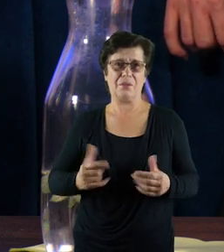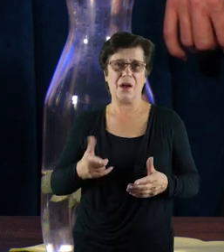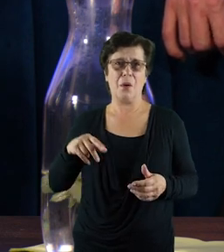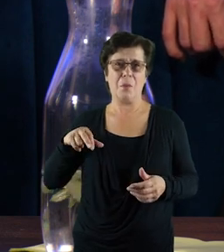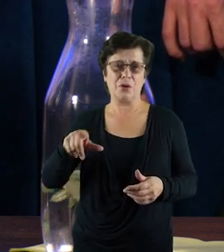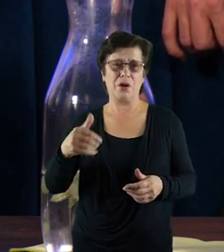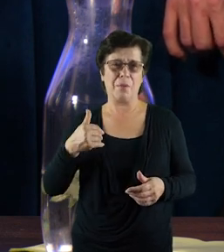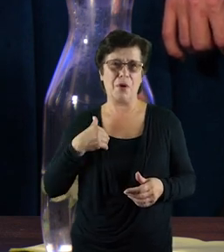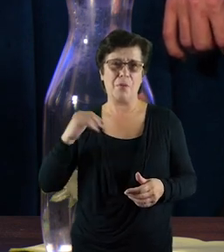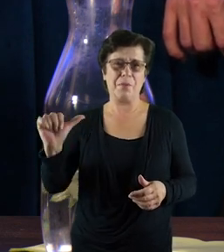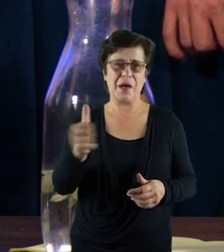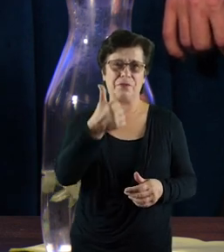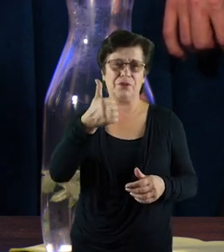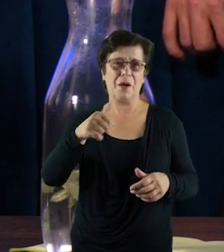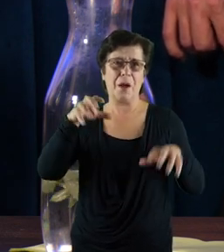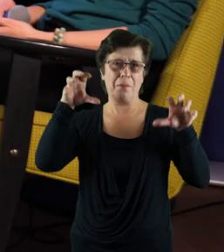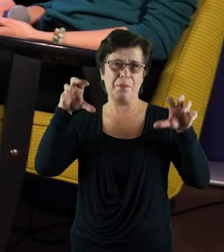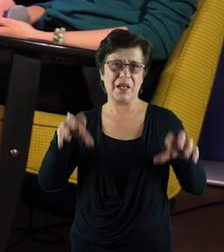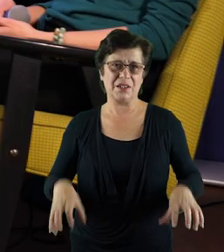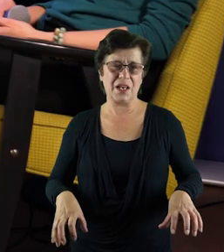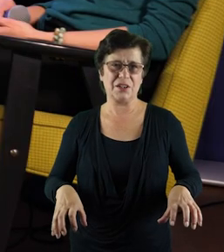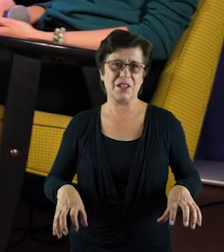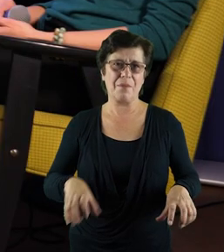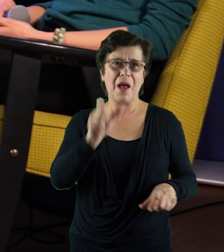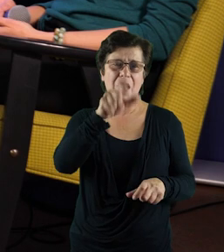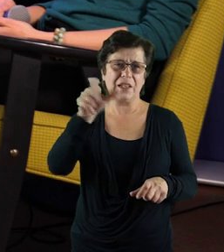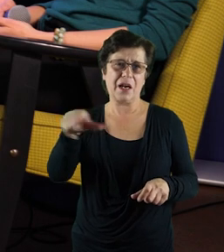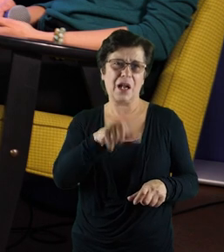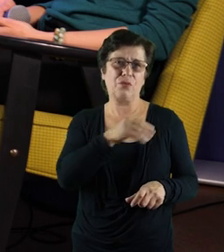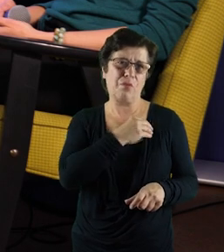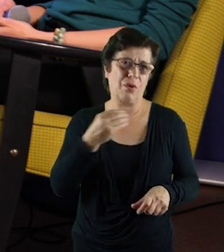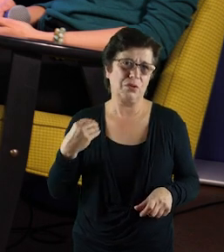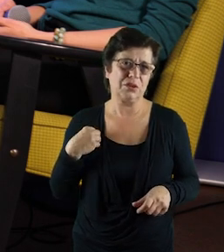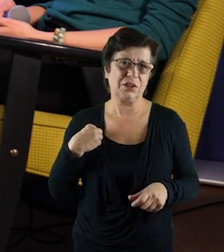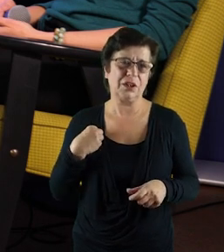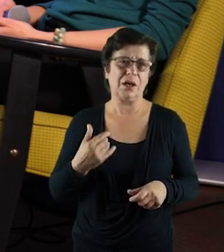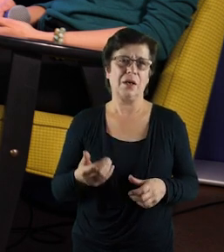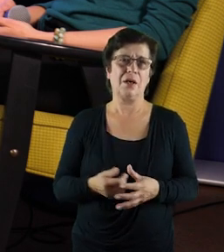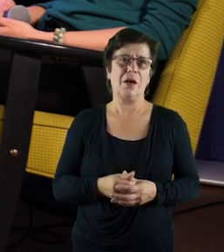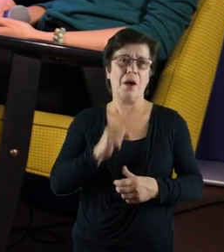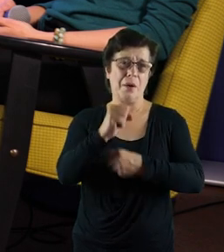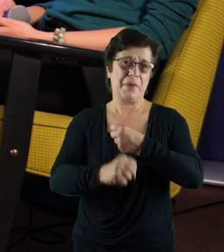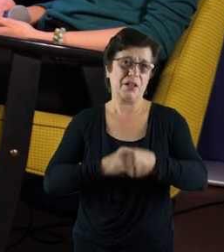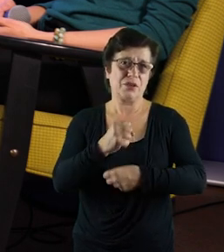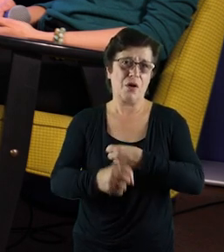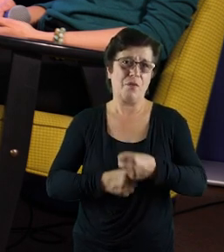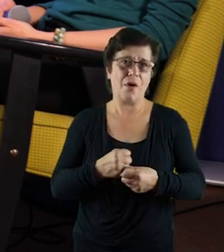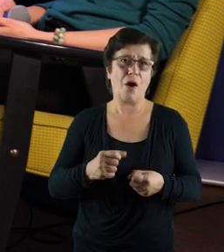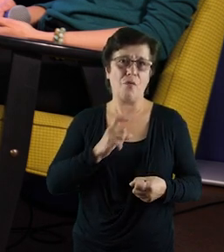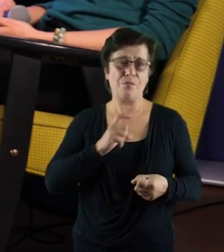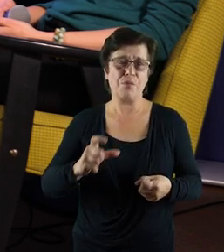prezesem Związku Literatów Polskich, czy Związku Zawodowego Literatów Polskich najpierw. Później pracował w